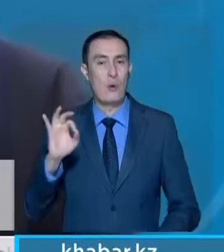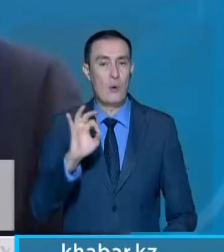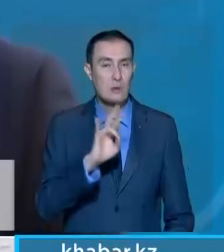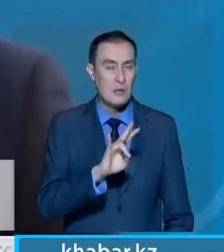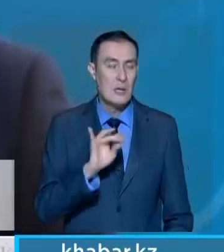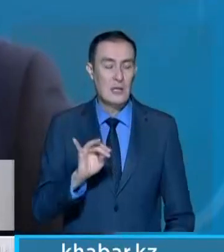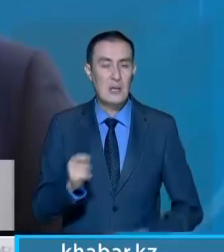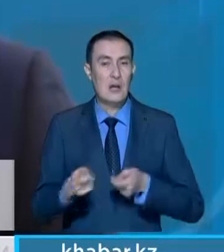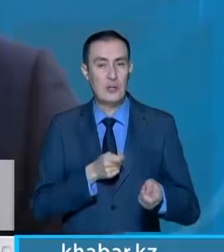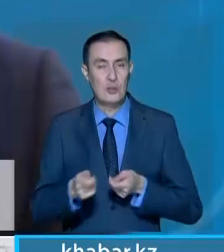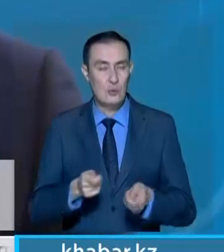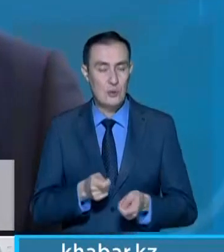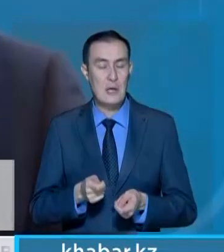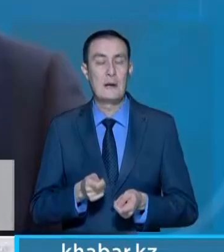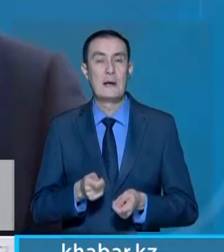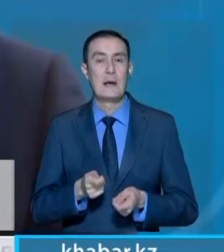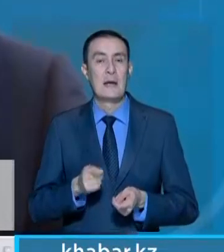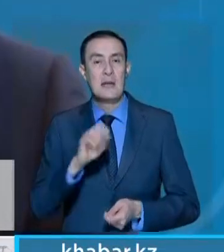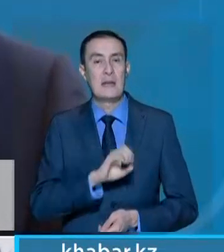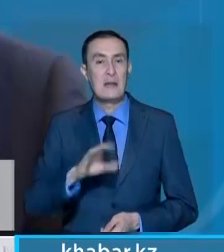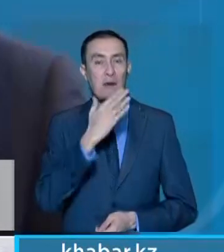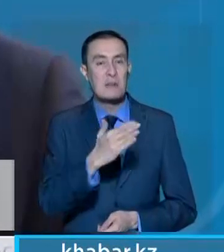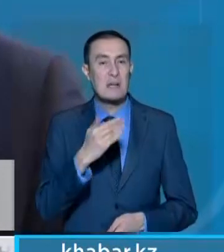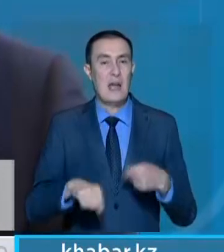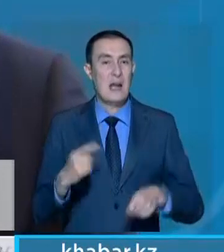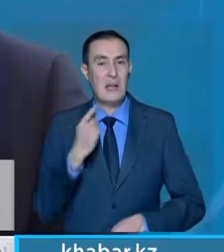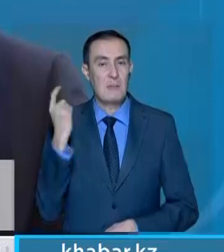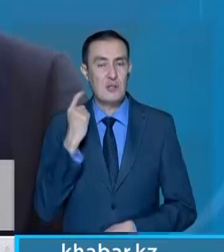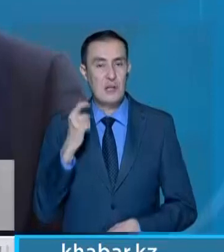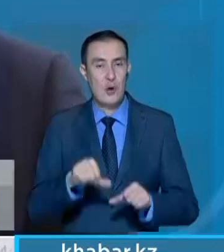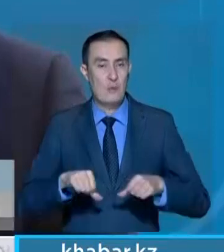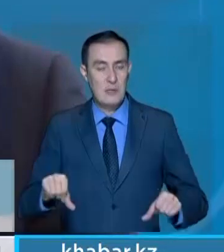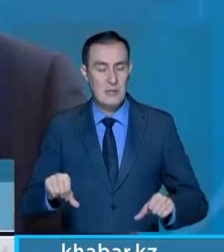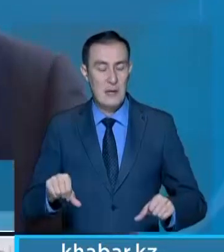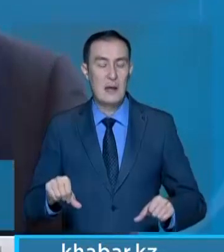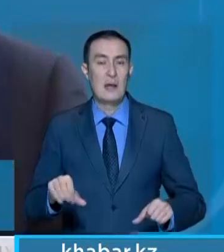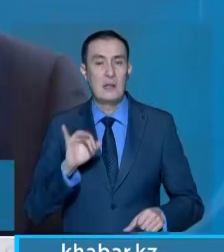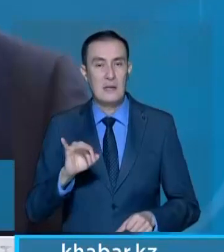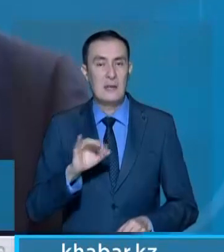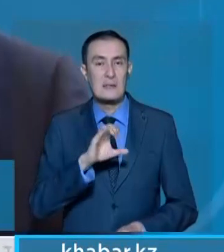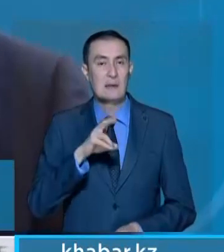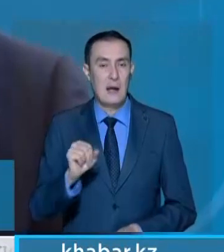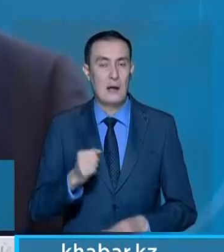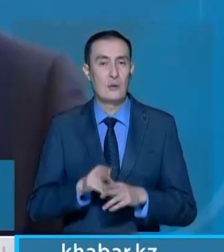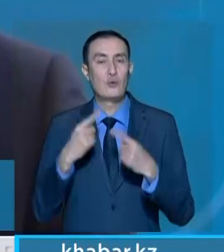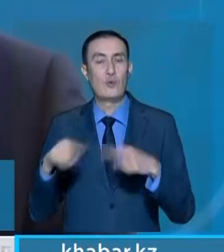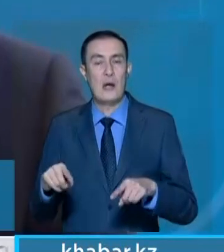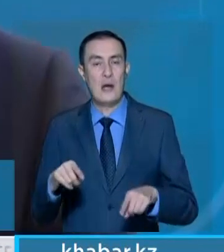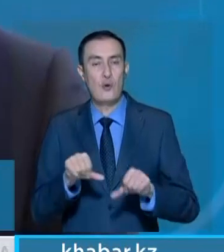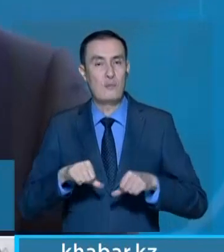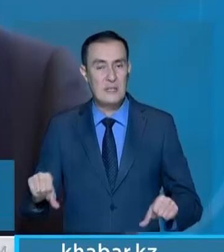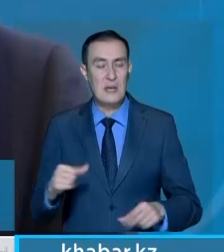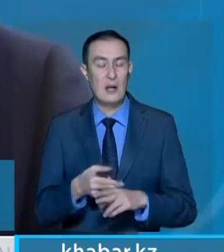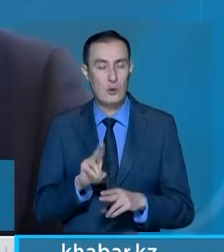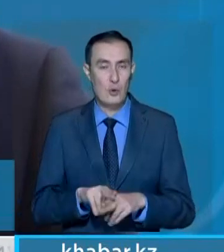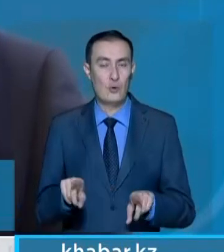целом координируется Европейской экономической комиссией. Это одна из комиссий ООН, и ЭСКАТО тоже другая экономическая комиссия,